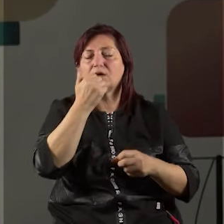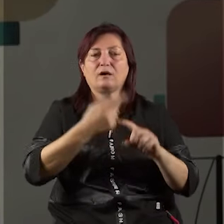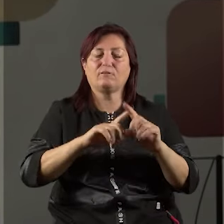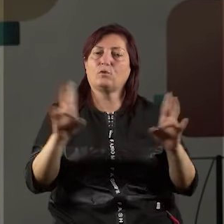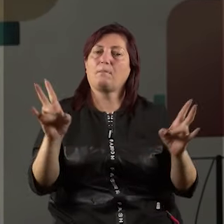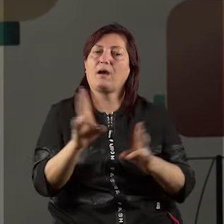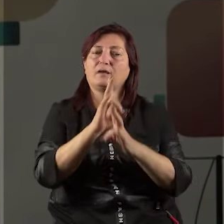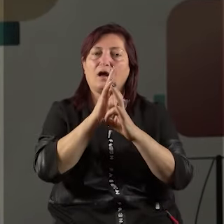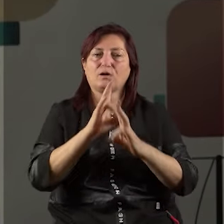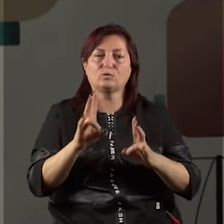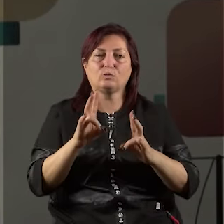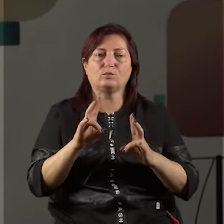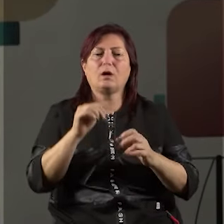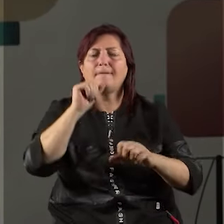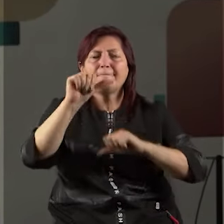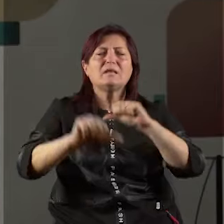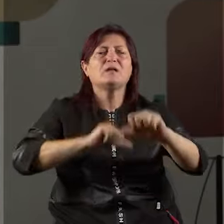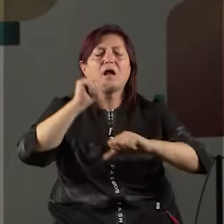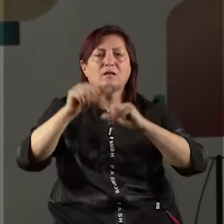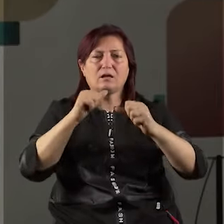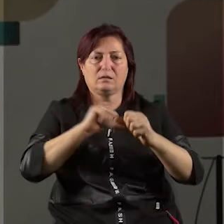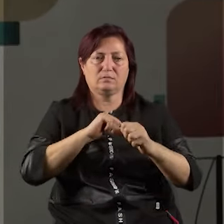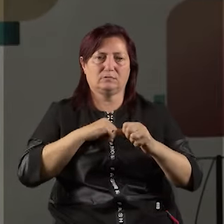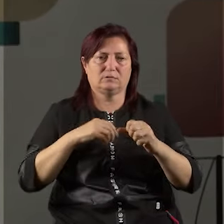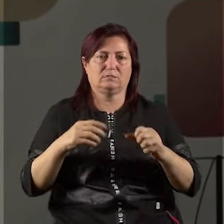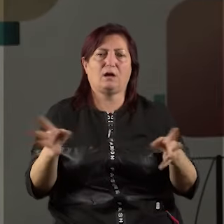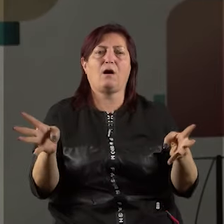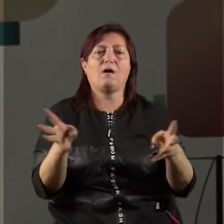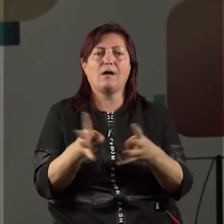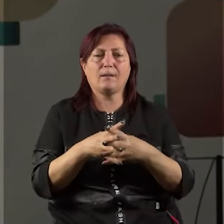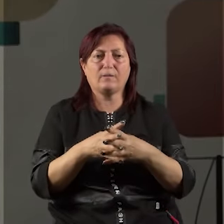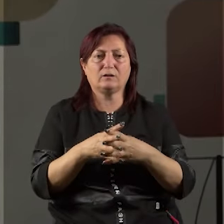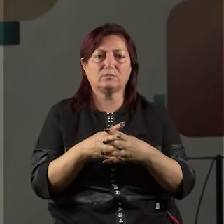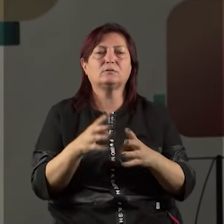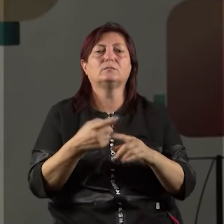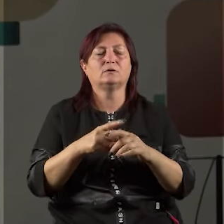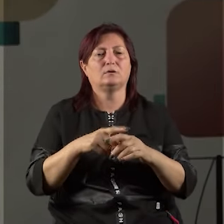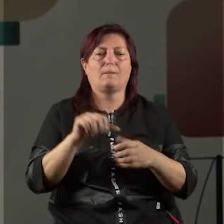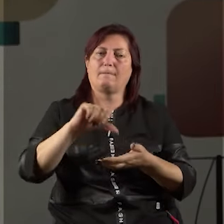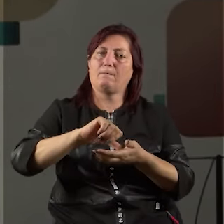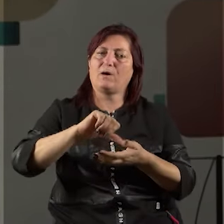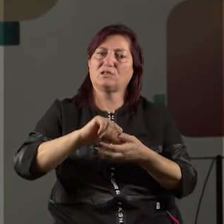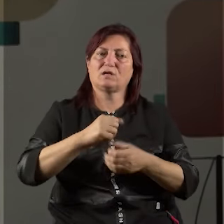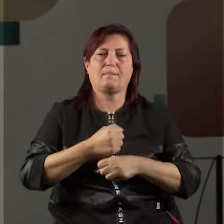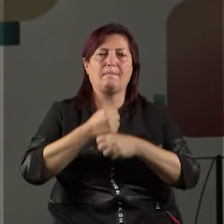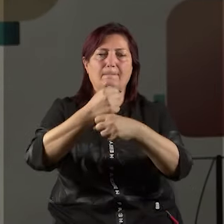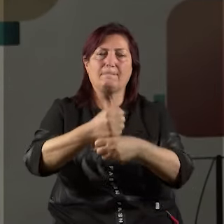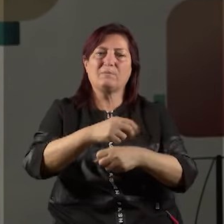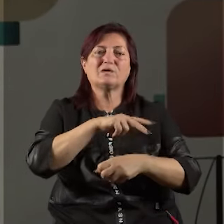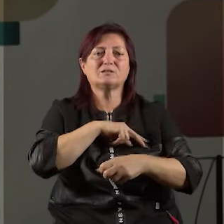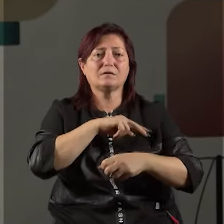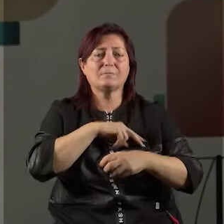Սուրբ Պեշմիածինը ամեն տարի համատեղության կարգով մասնակցում է մրցանակաբաշխությանը,